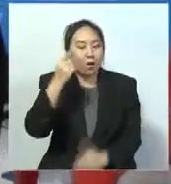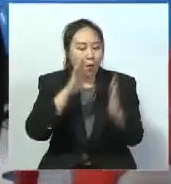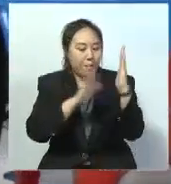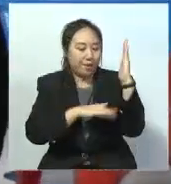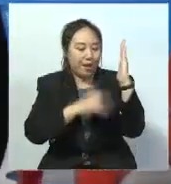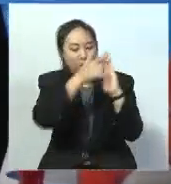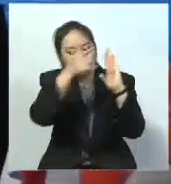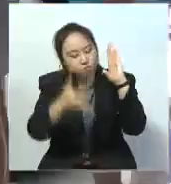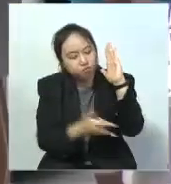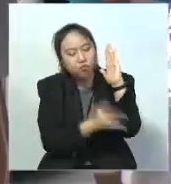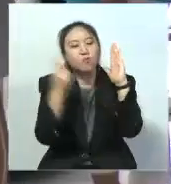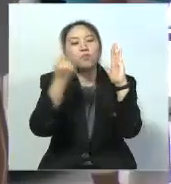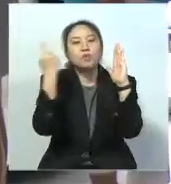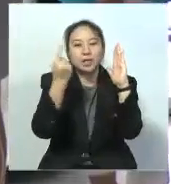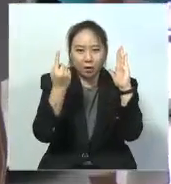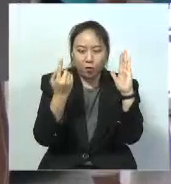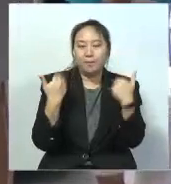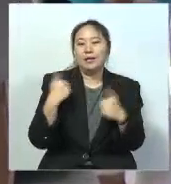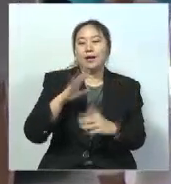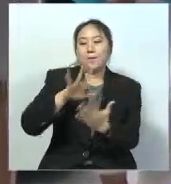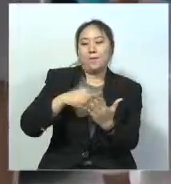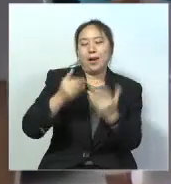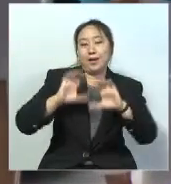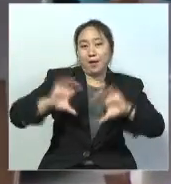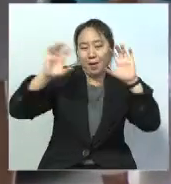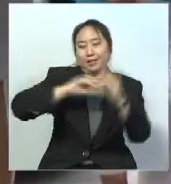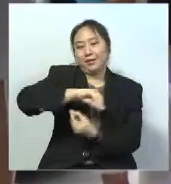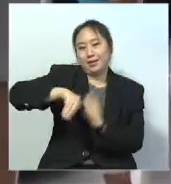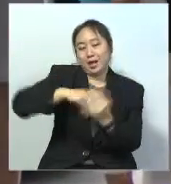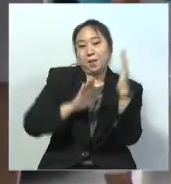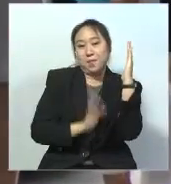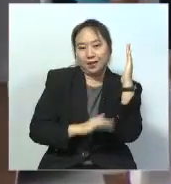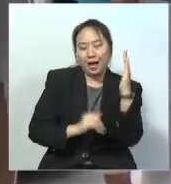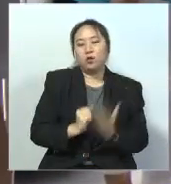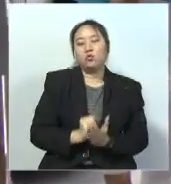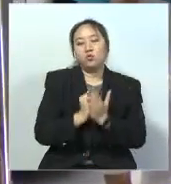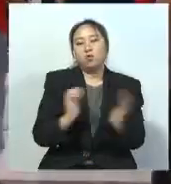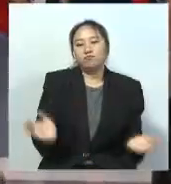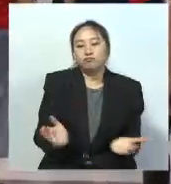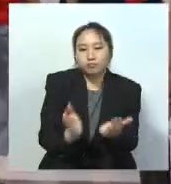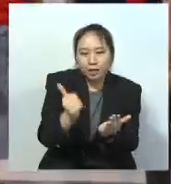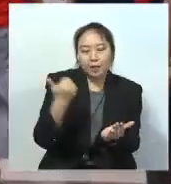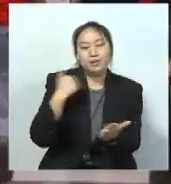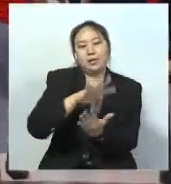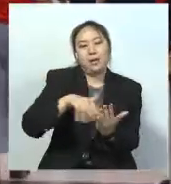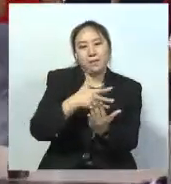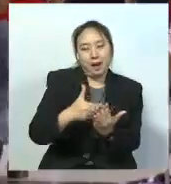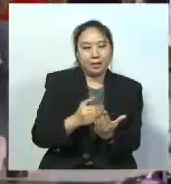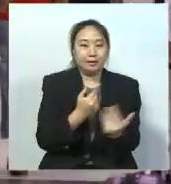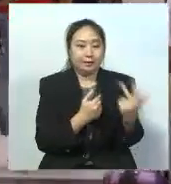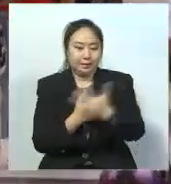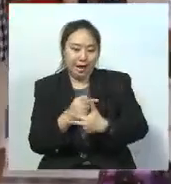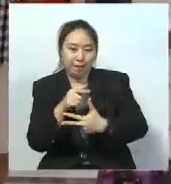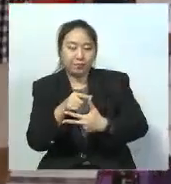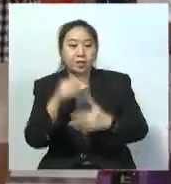ใต้และยังเป็นการสนับสนุนนโยบายรัฐบาลในการพัฒนาเศรษฐกิจภาคใต้ตามแผนพัฒนาเขตเศรษฐกิจ3ฝ่ายอินโดนีเซียมาเลเ